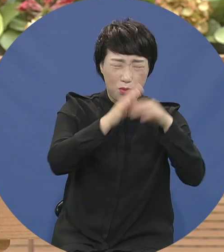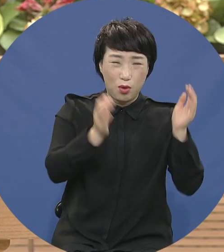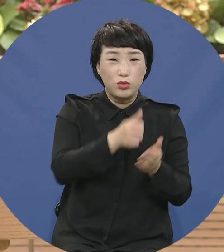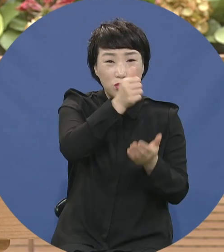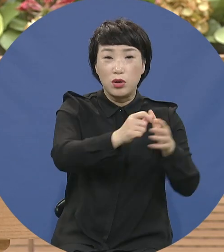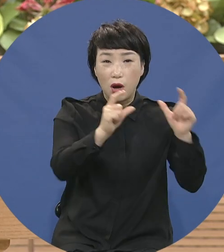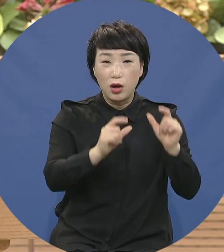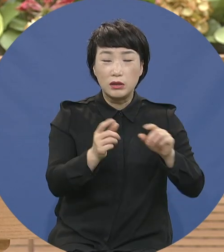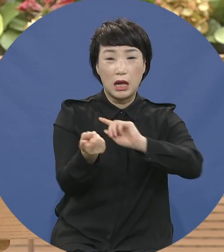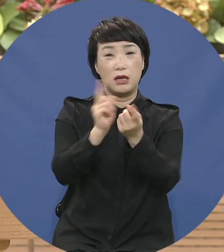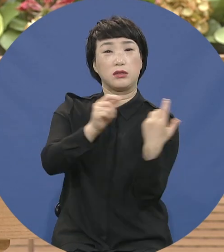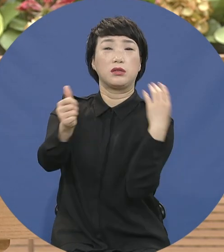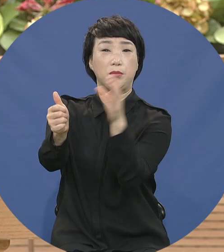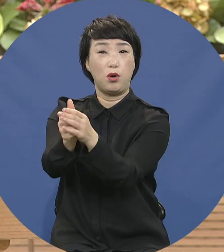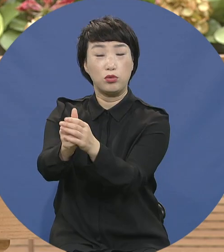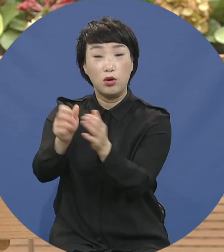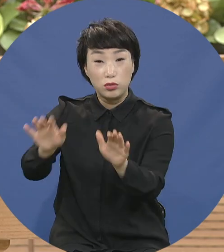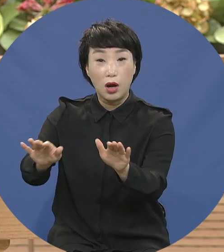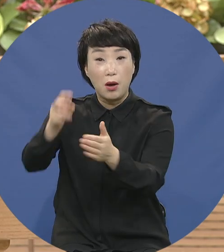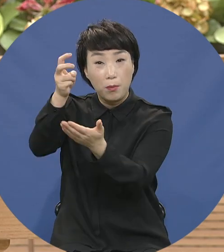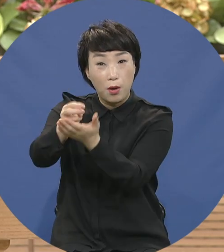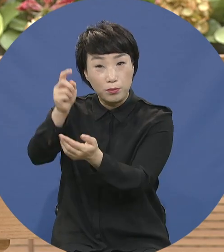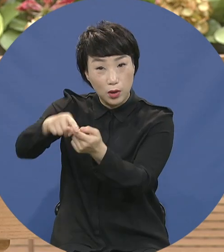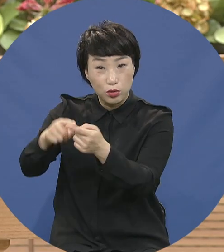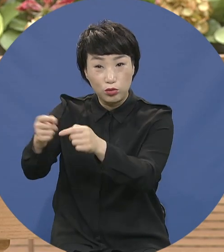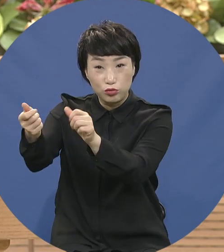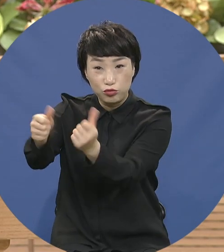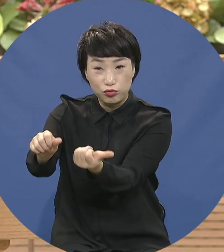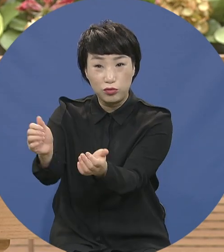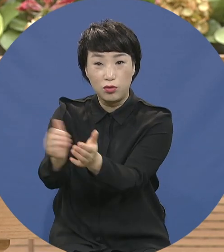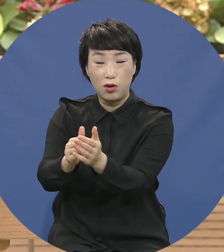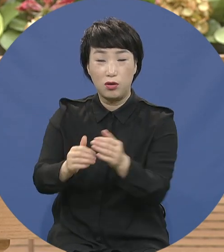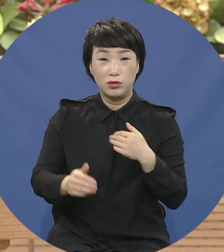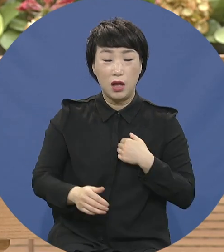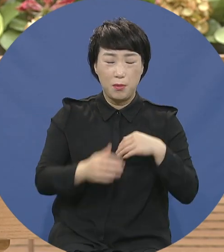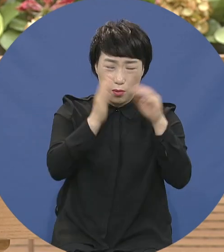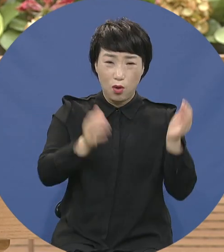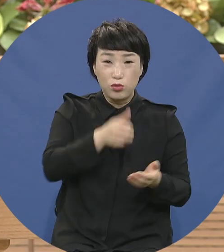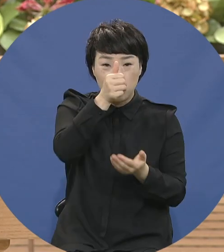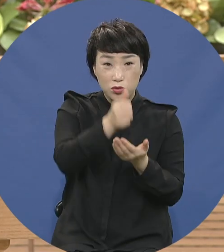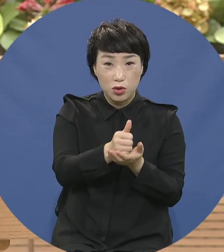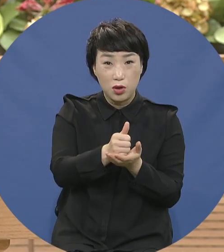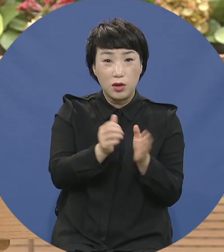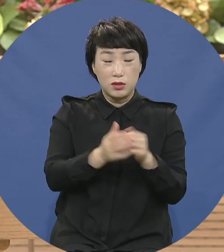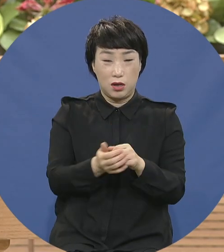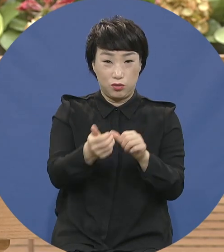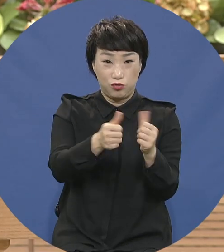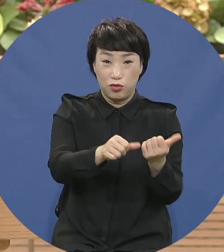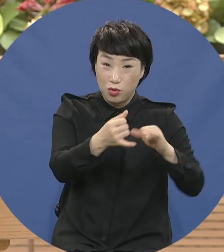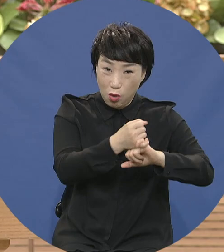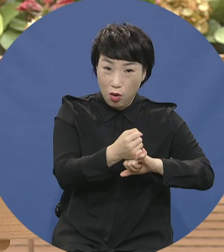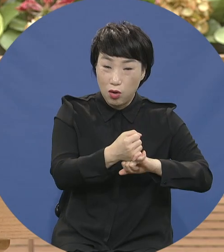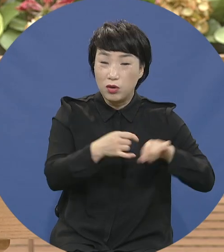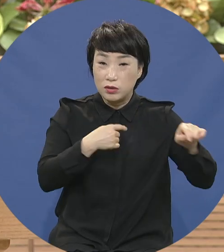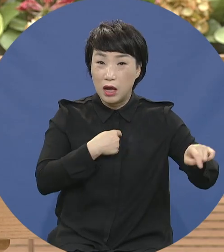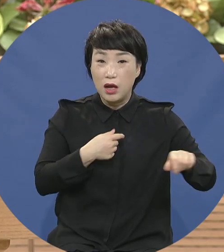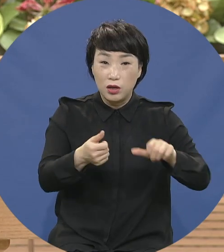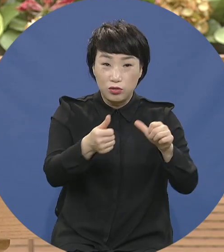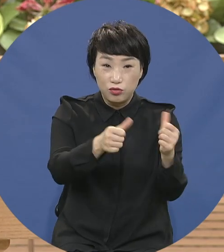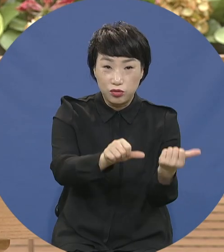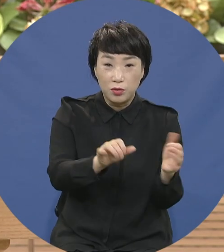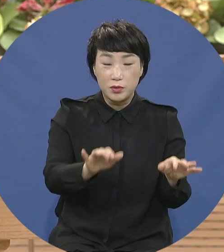죄를 짊어지고 합법적으로 죽으셔서 내 죄를 정령 죽으리라는